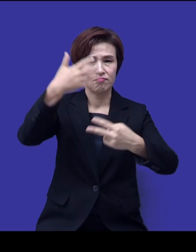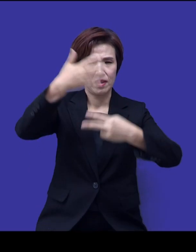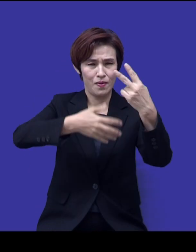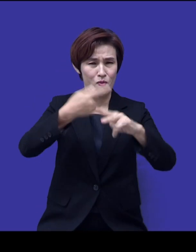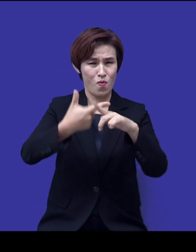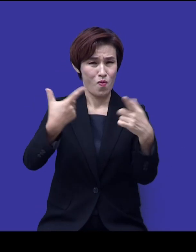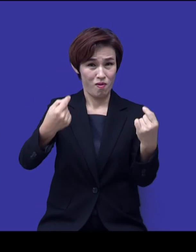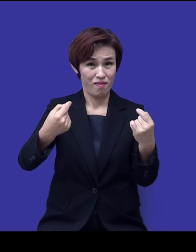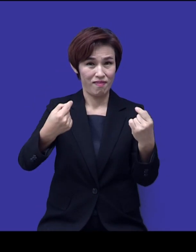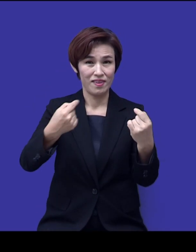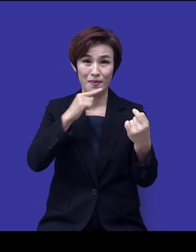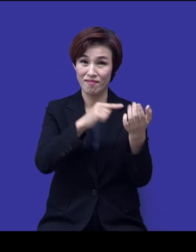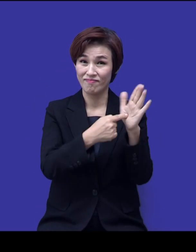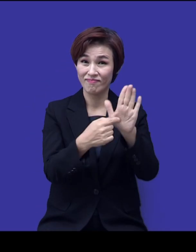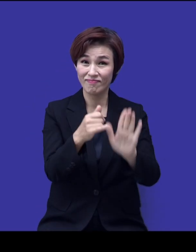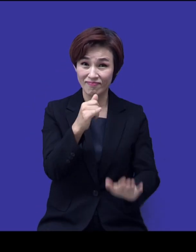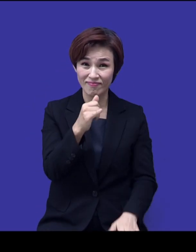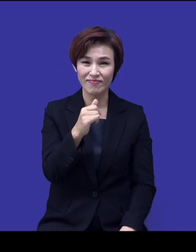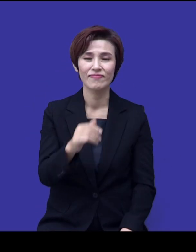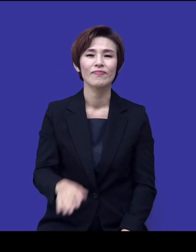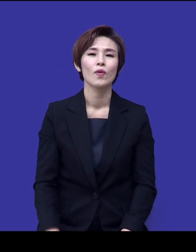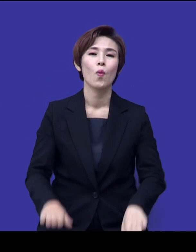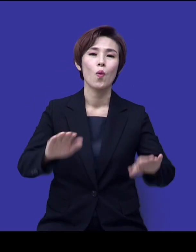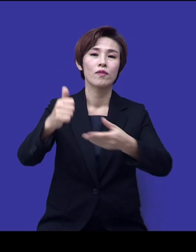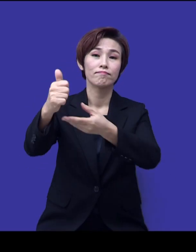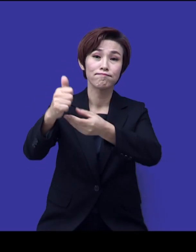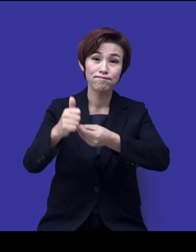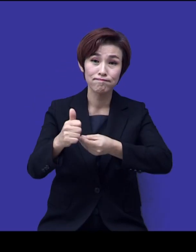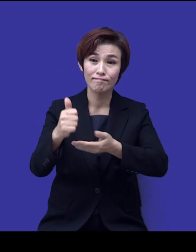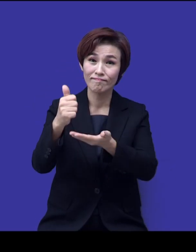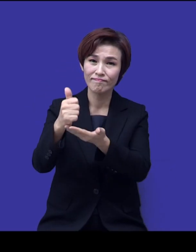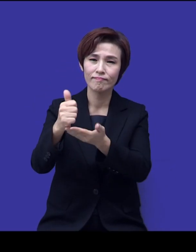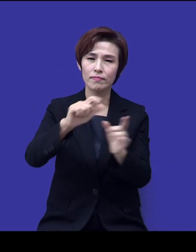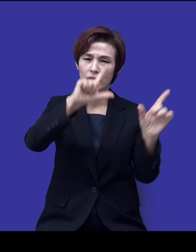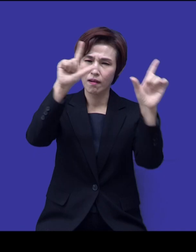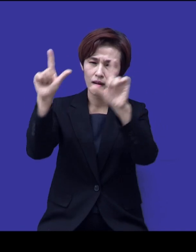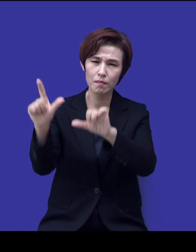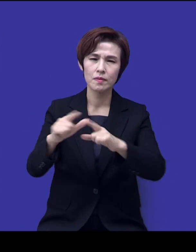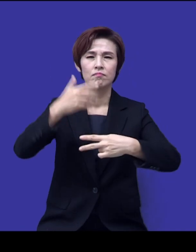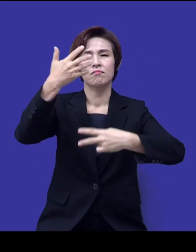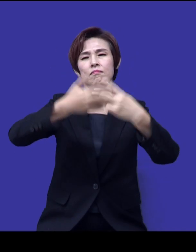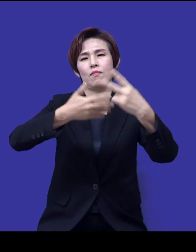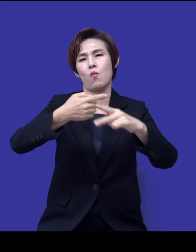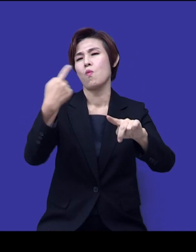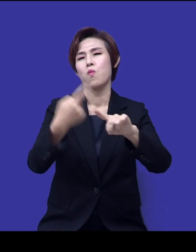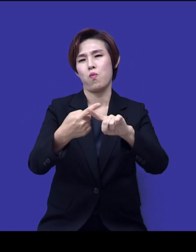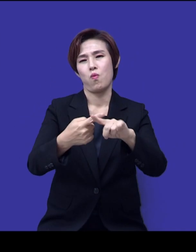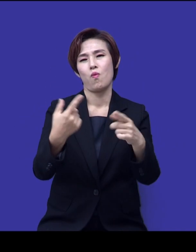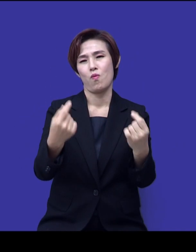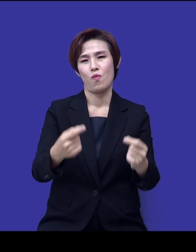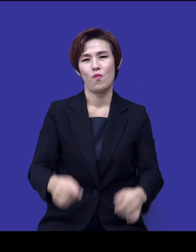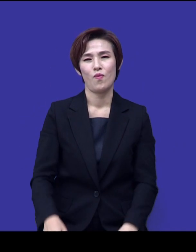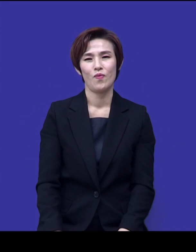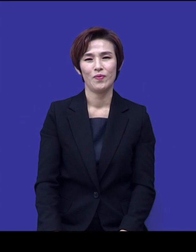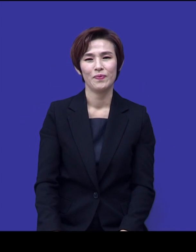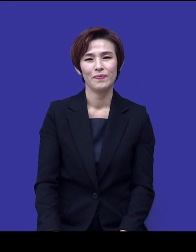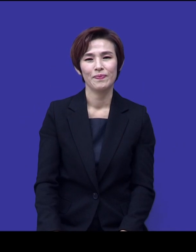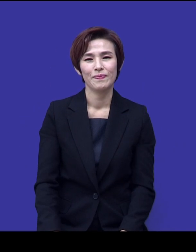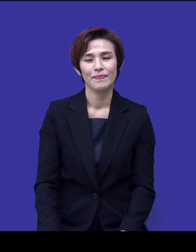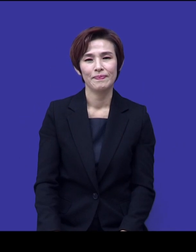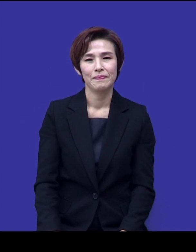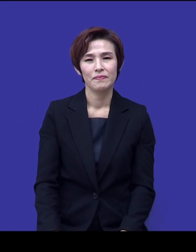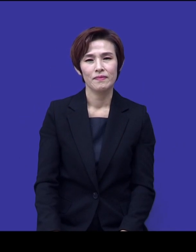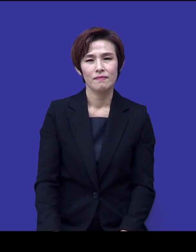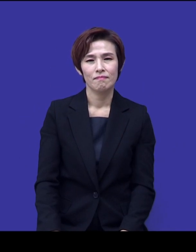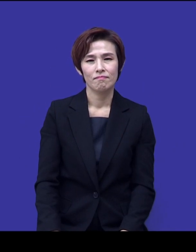같다라는 표현들을 많이 사용하는데요. 오늘 모실 분도 지금까지 살아오신 삶이 정말 드라마와 같은 그런 삶을 살아오셨다고 하는데요.